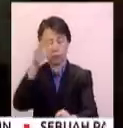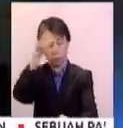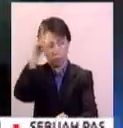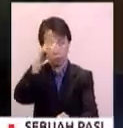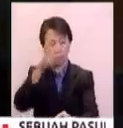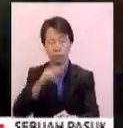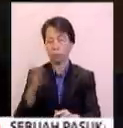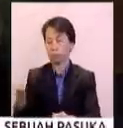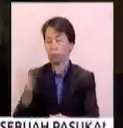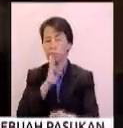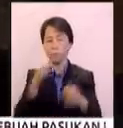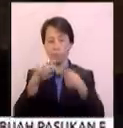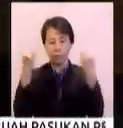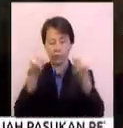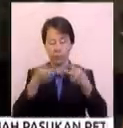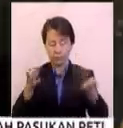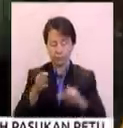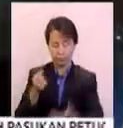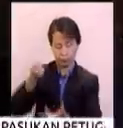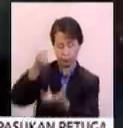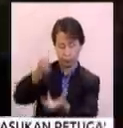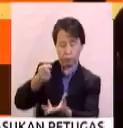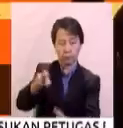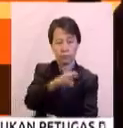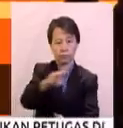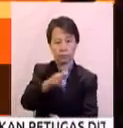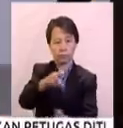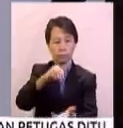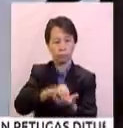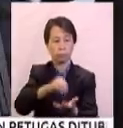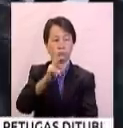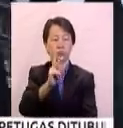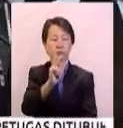demikian pada majlis pelancaran dana pembangunan pengangkutan di Ibu Negara.